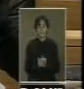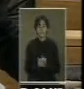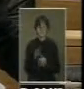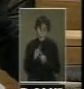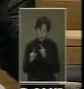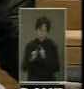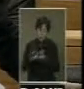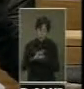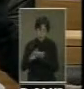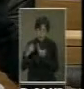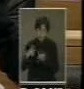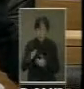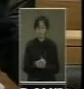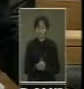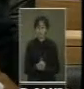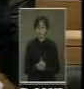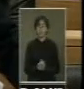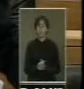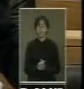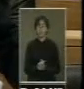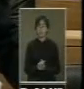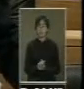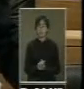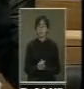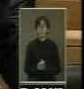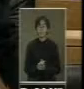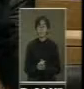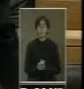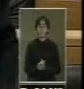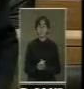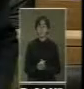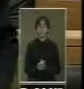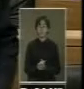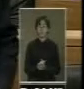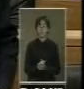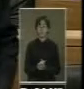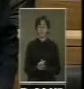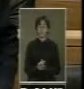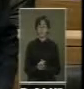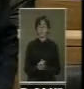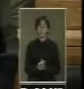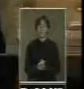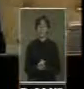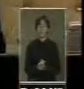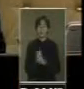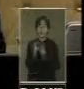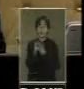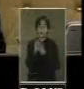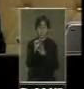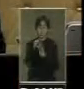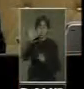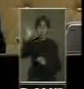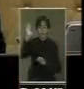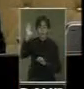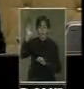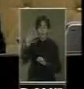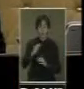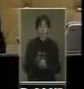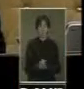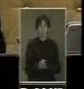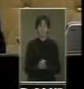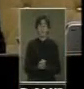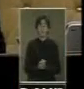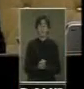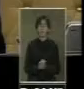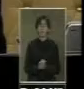อกกันแล้วครับสอนอีกครับ ท่านพูดมา20นาทีแล้วนะครับ ไม่ใช่ครับผมขออีก10นาที